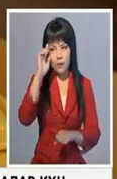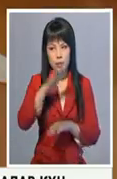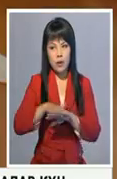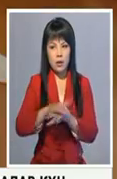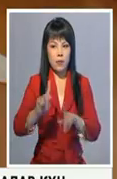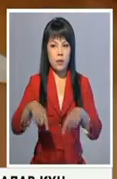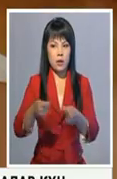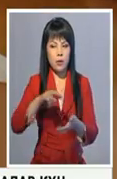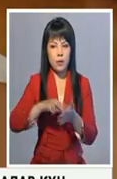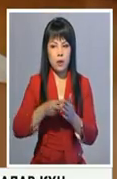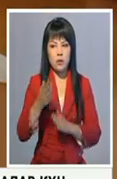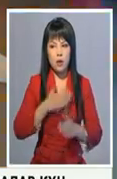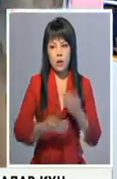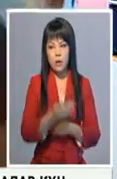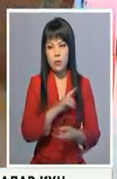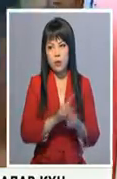өткені құба-құп болар еді дейді.